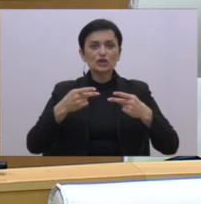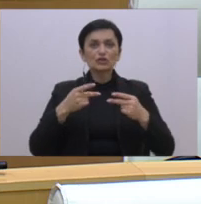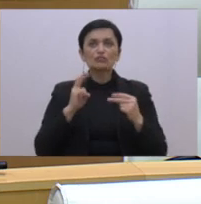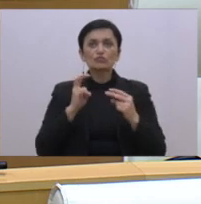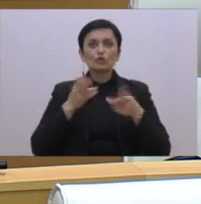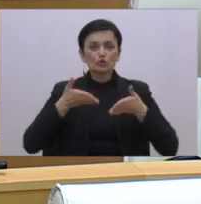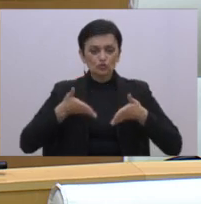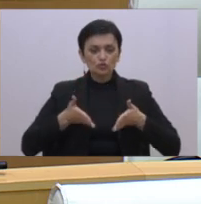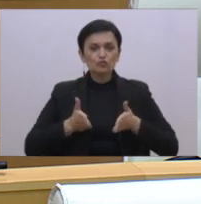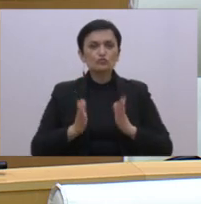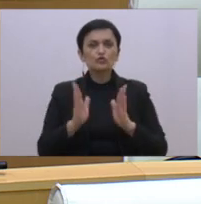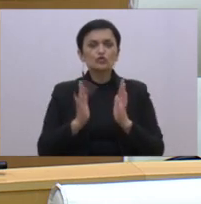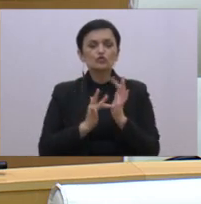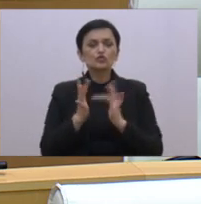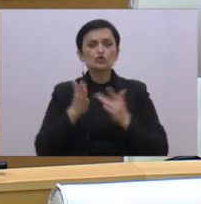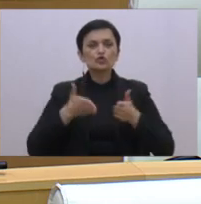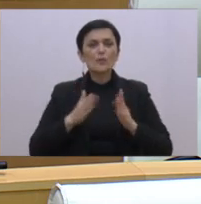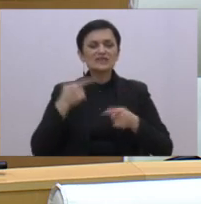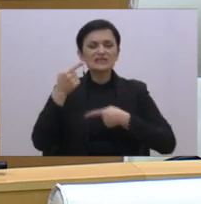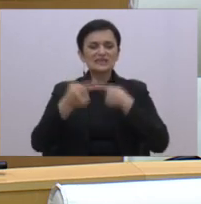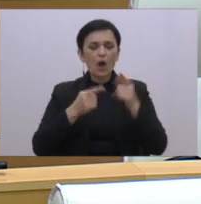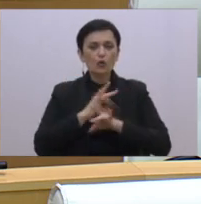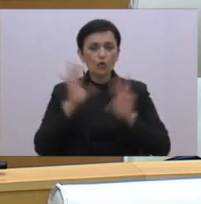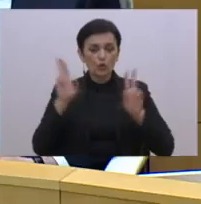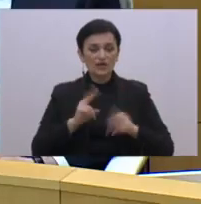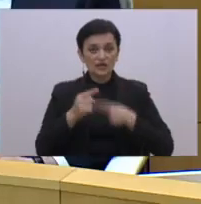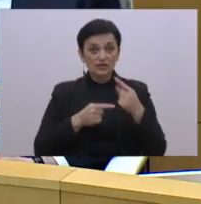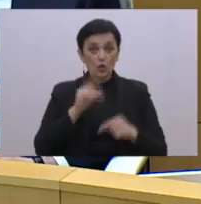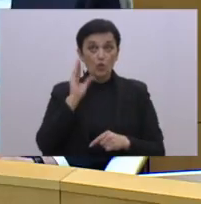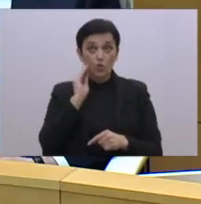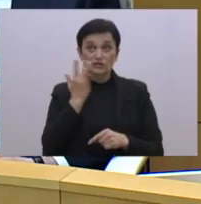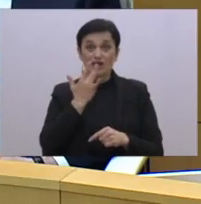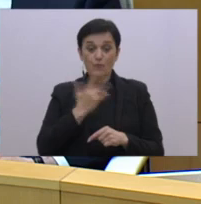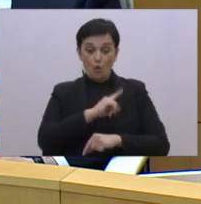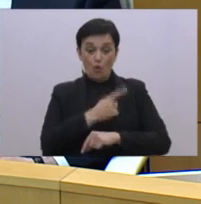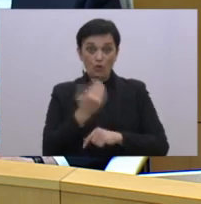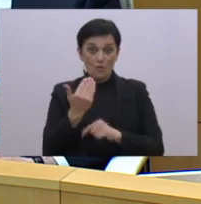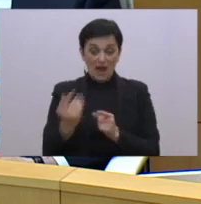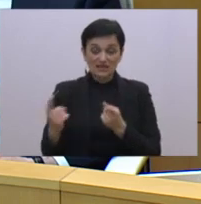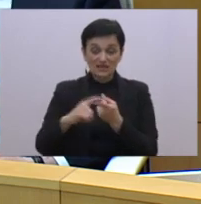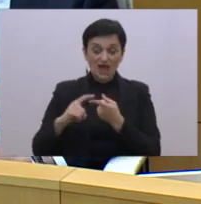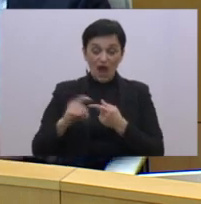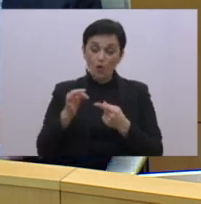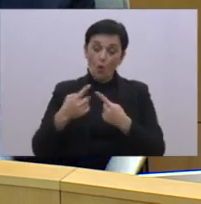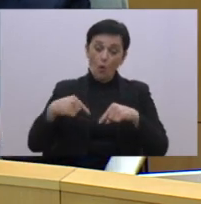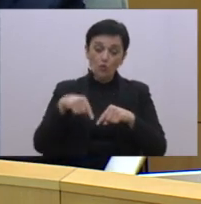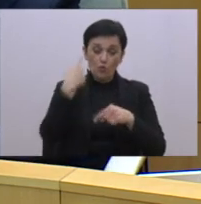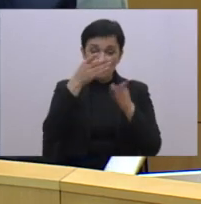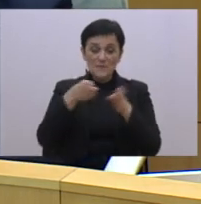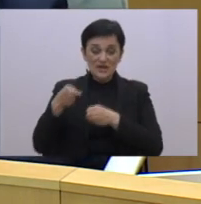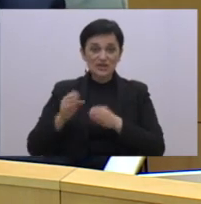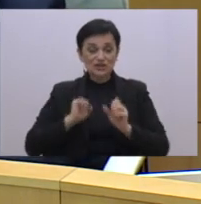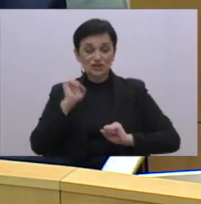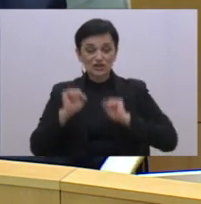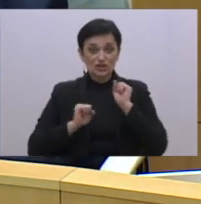აღნიშვნის საუკუნოვანი ტრადიცია. Როდესაც პოლიტიკური ძალა და მასთან დაკავშირებული ორგანიზაციები თუ კონკრეტული პირები ცდილობენ